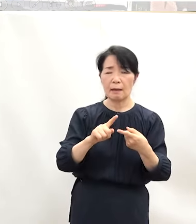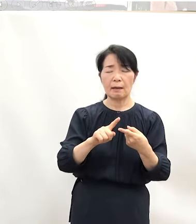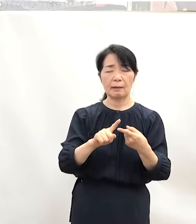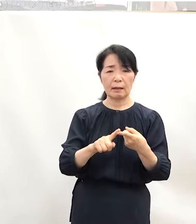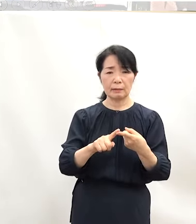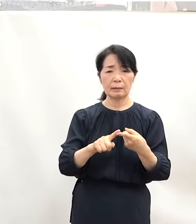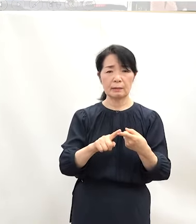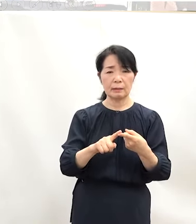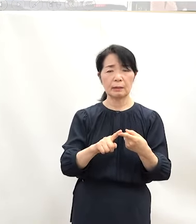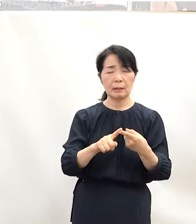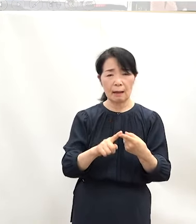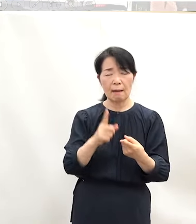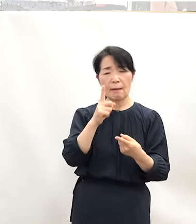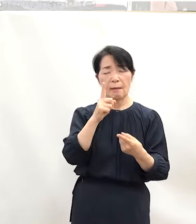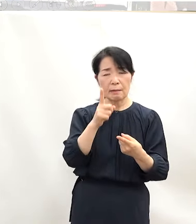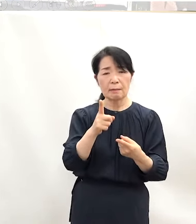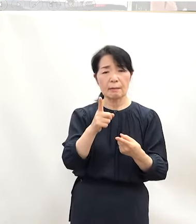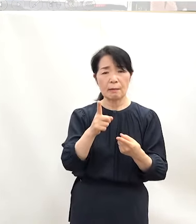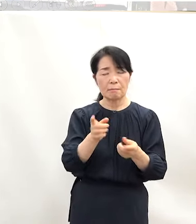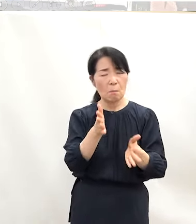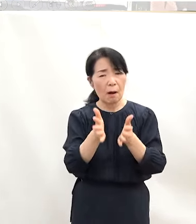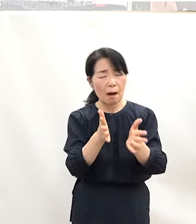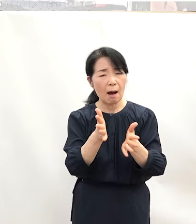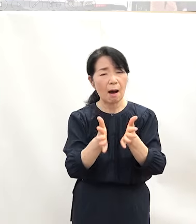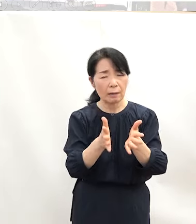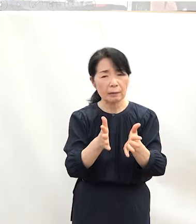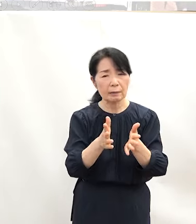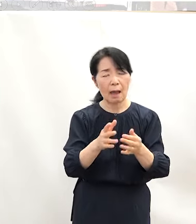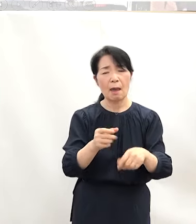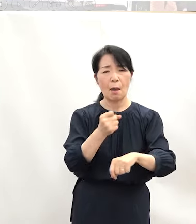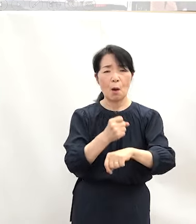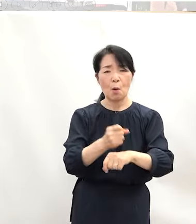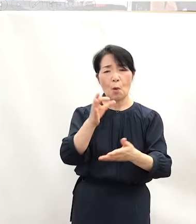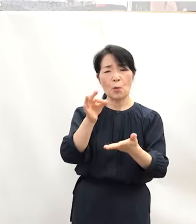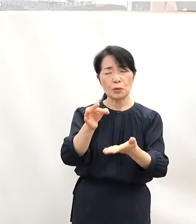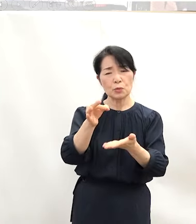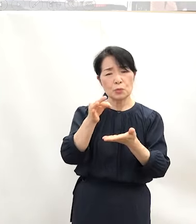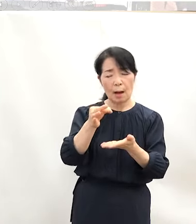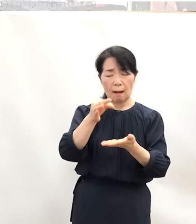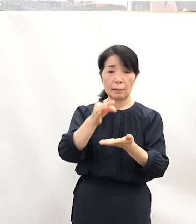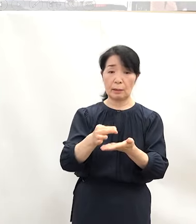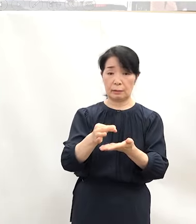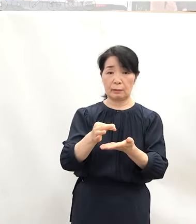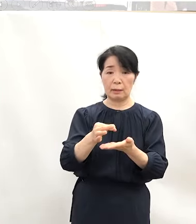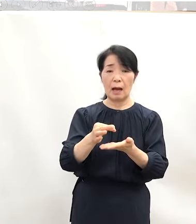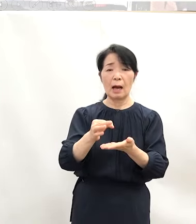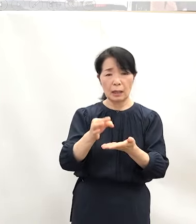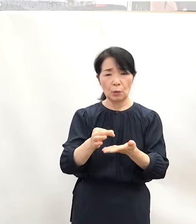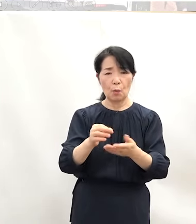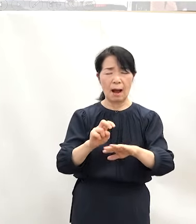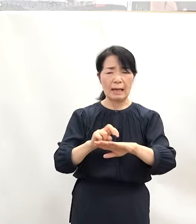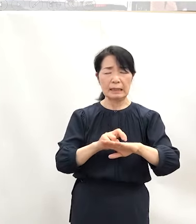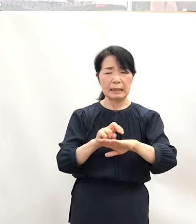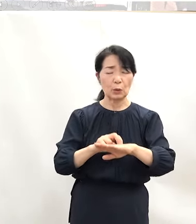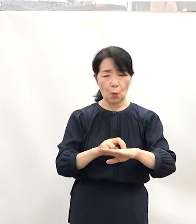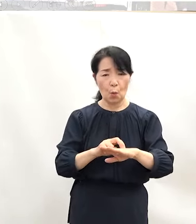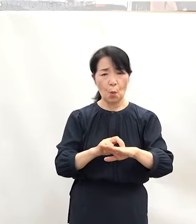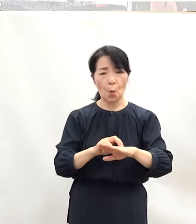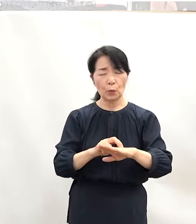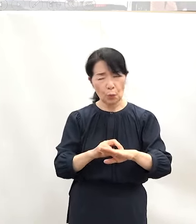もかかる割には診療報酬が安いとか、そういった面もあるでしょうし、それから医療事故なんかの心配も出てくるわけですね。それから